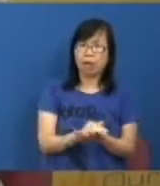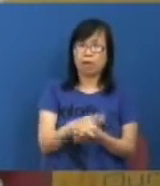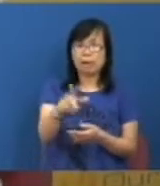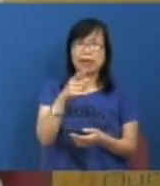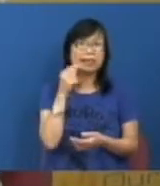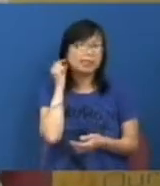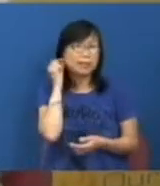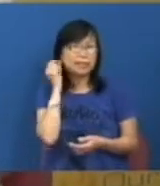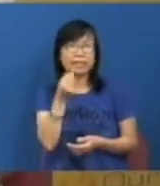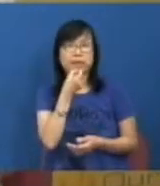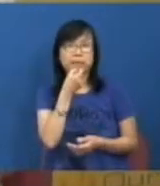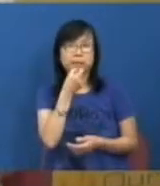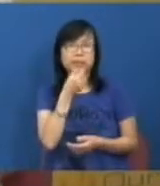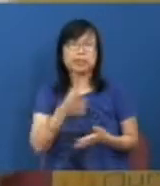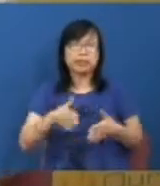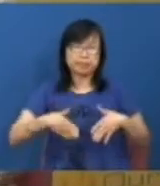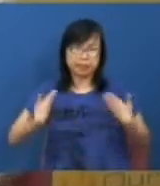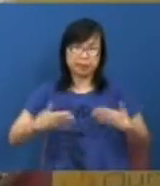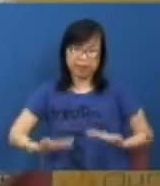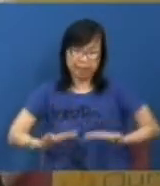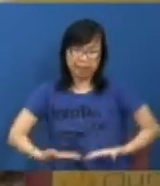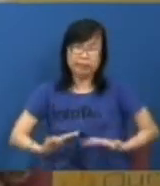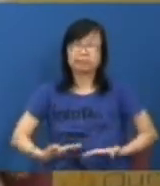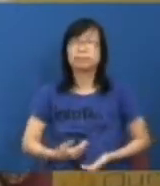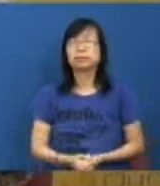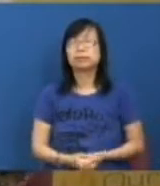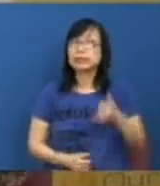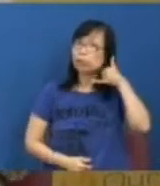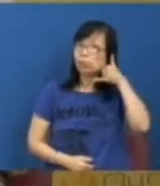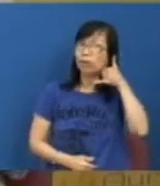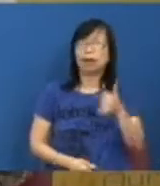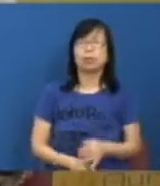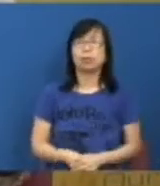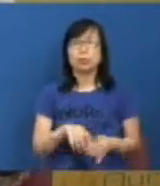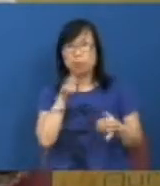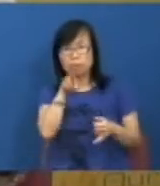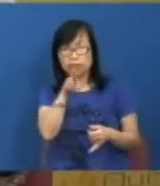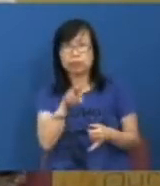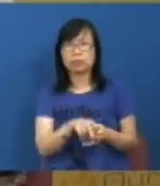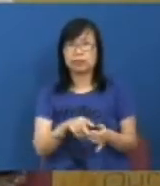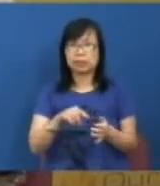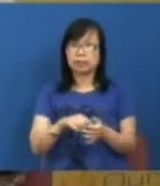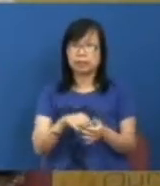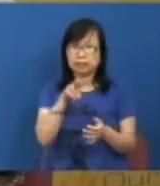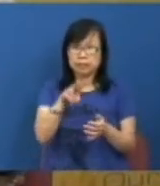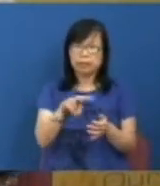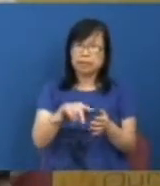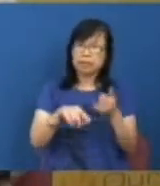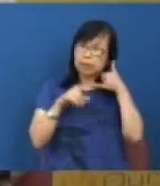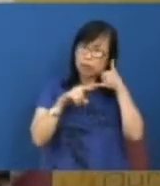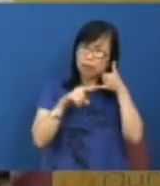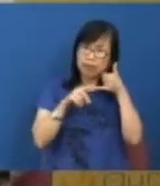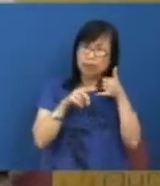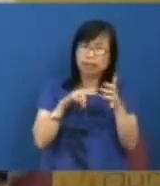最中意啲輕越輕越輕嘅電話啦。咁你睇到電池喺手機嗰個演變咧，都咁成功，我相